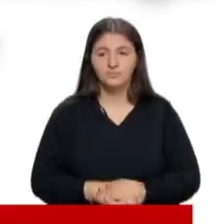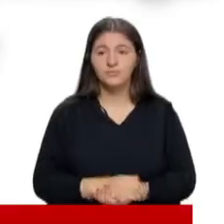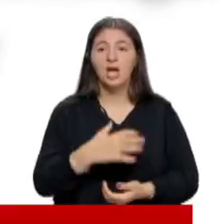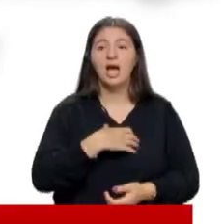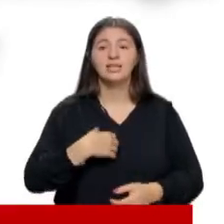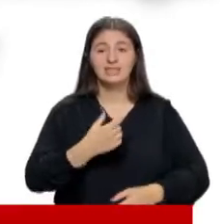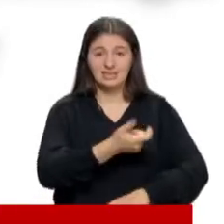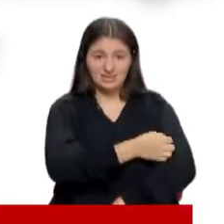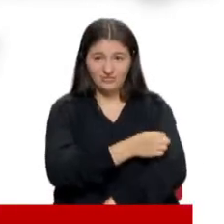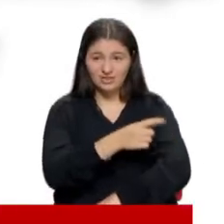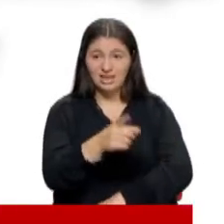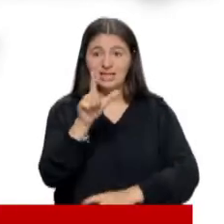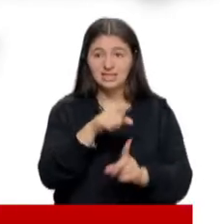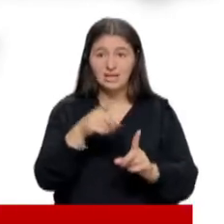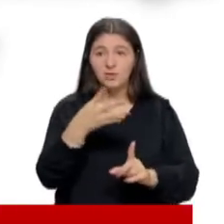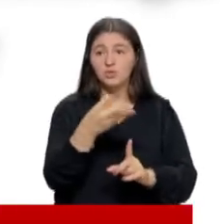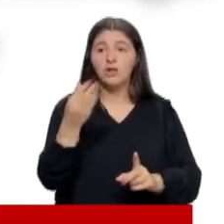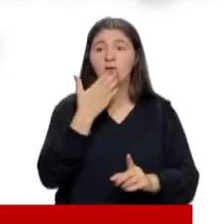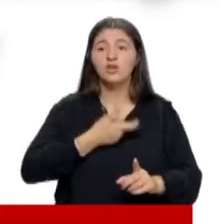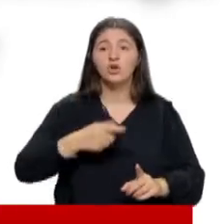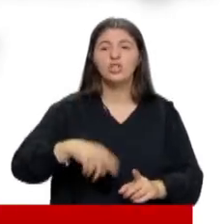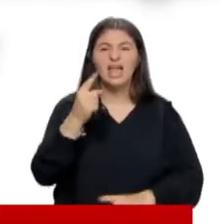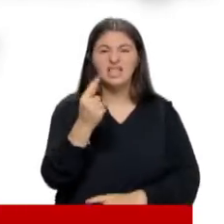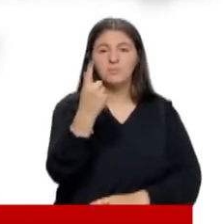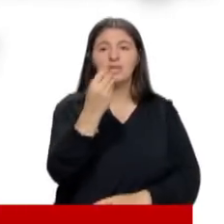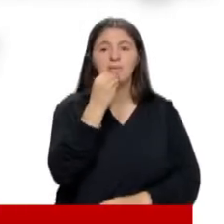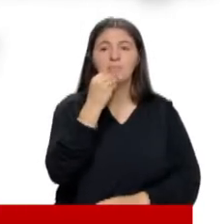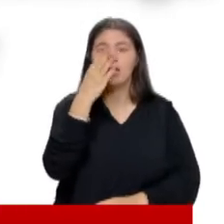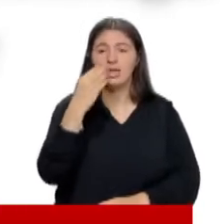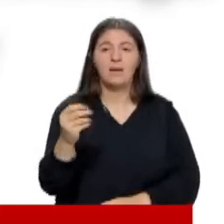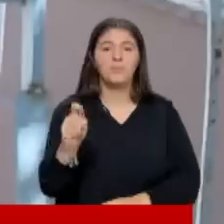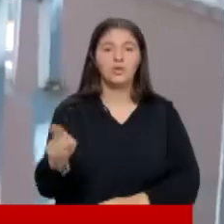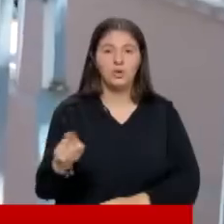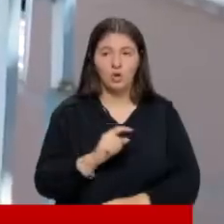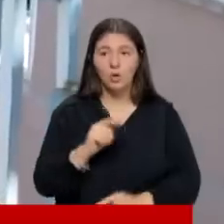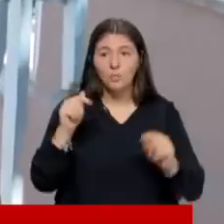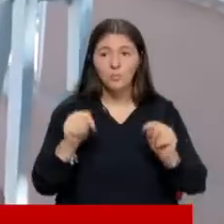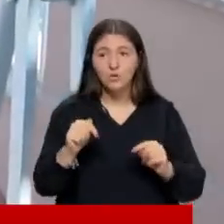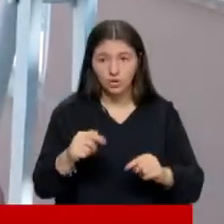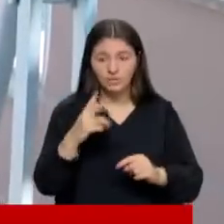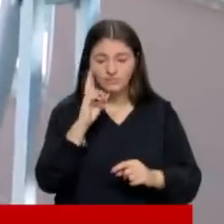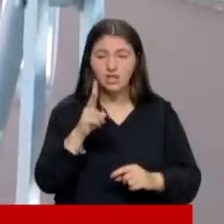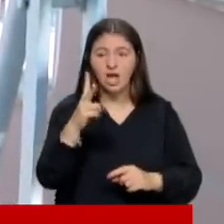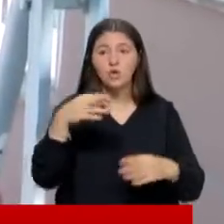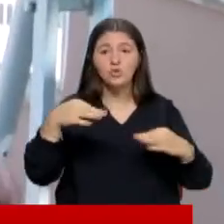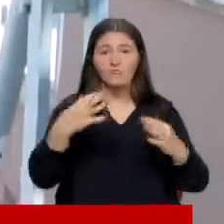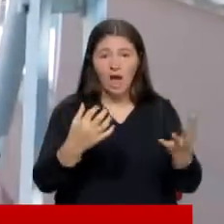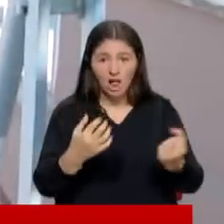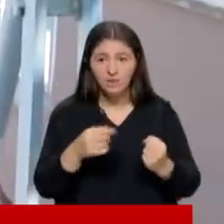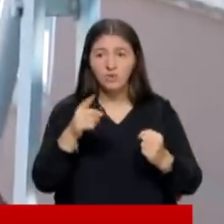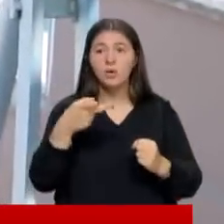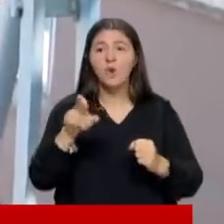anasınıfında liselere kadar 5 milyon öğrencimize Günde en az 1 öğün yemek ikram ediliyor bugün Vallahi 2 tane yufka